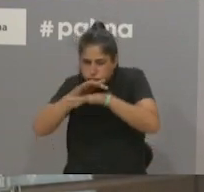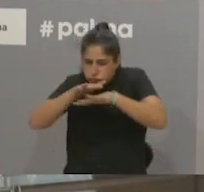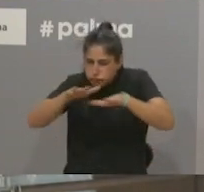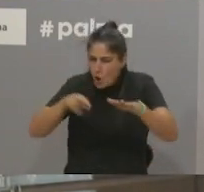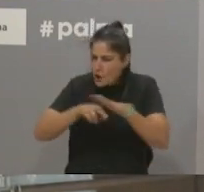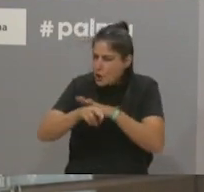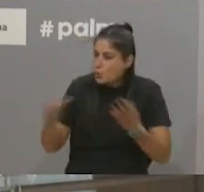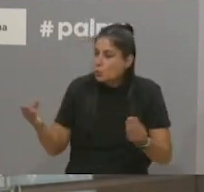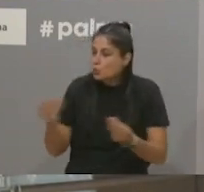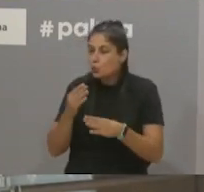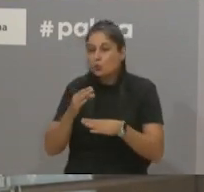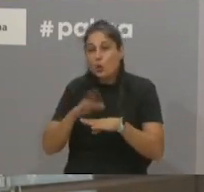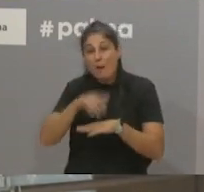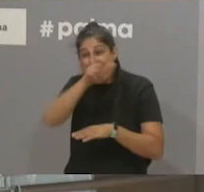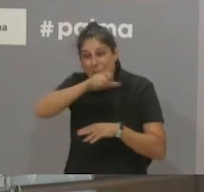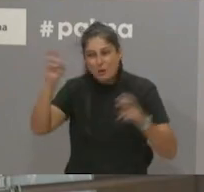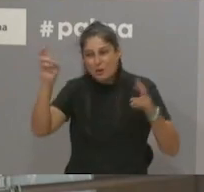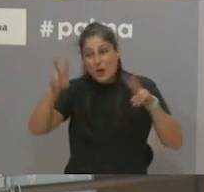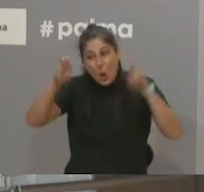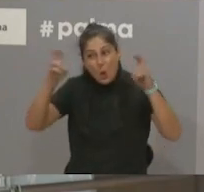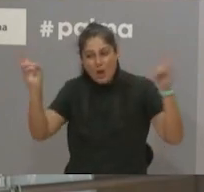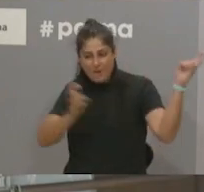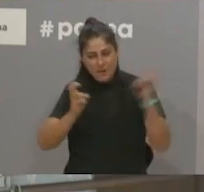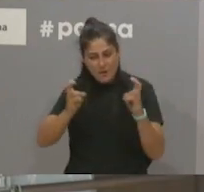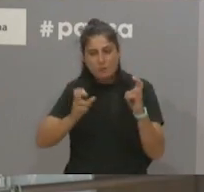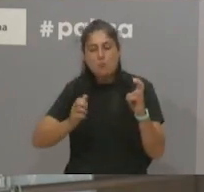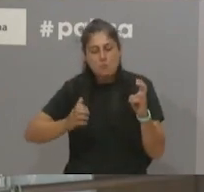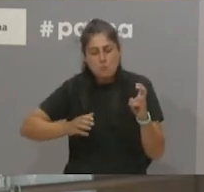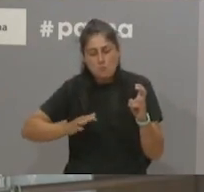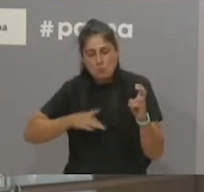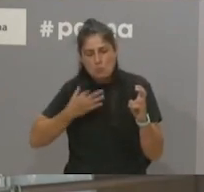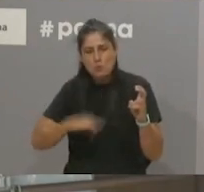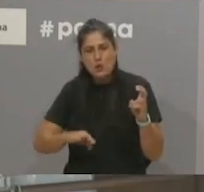assegurar als nous residents la possibilitat d'aprendre la llengua